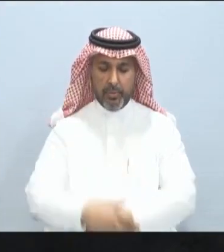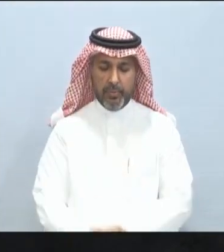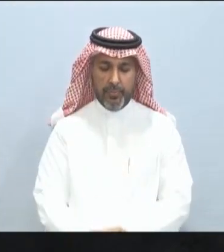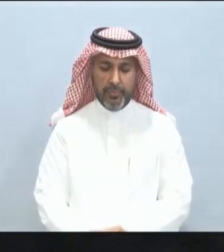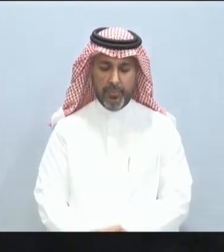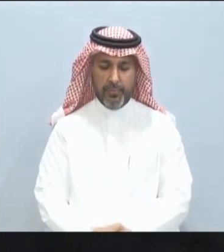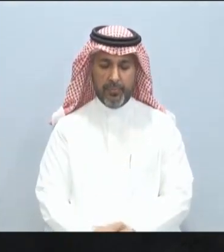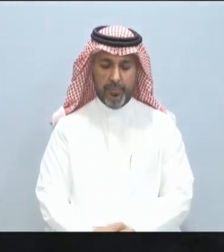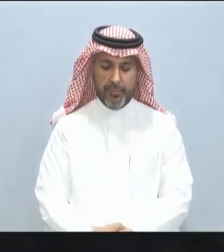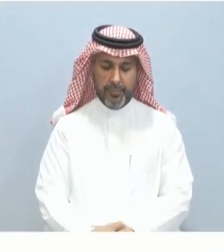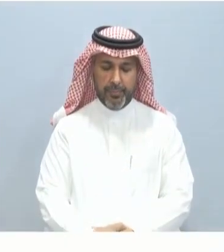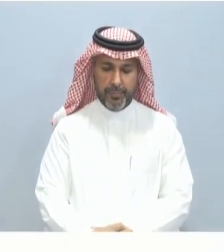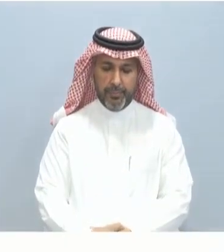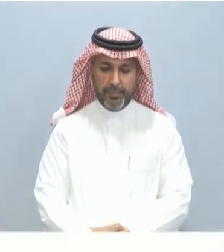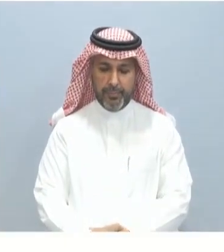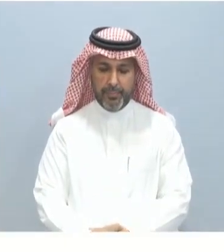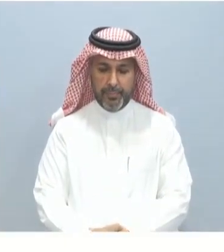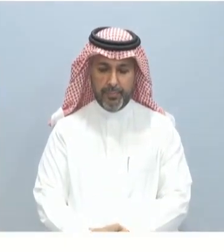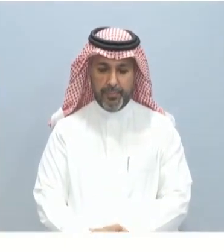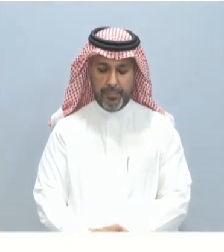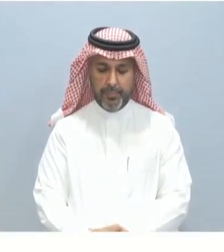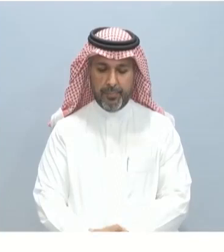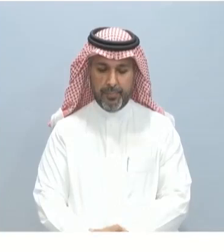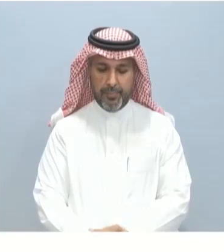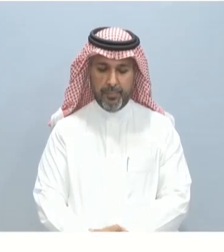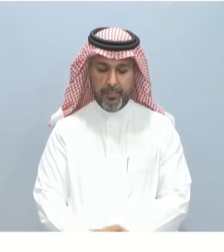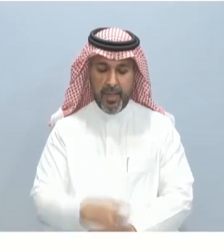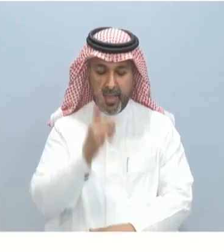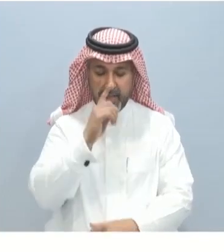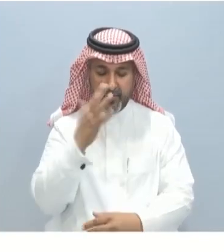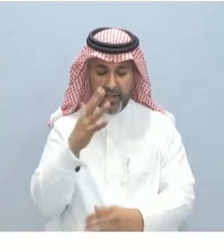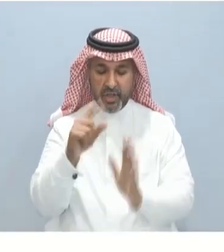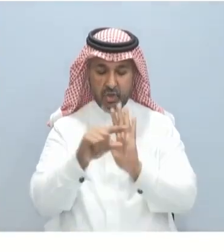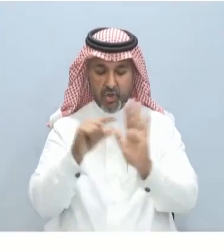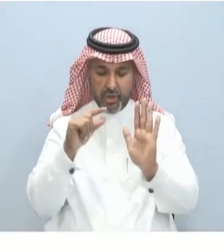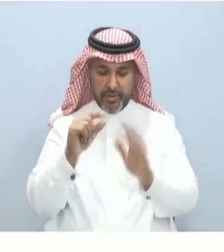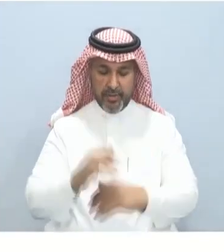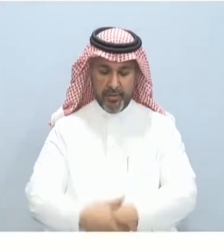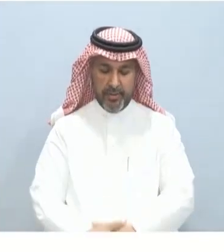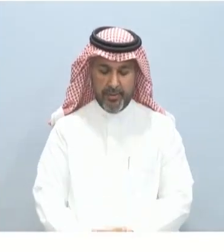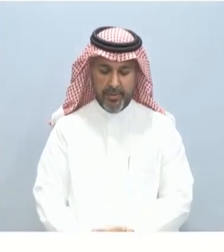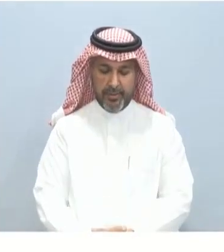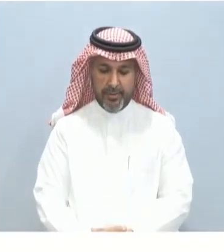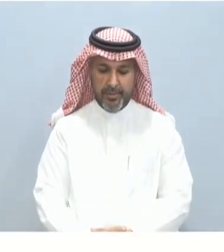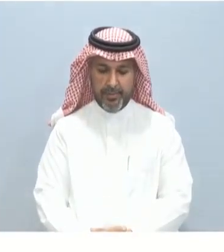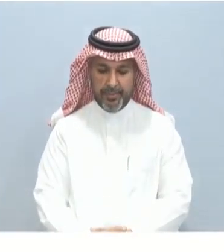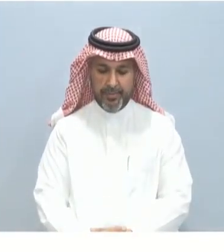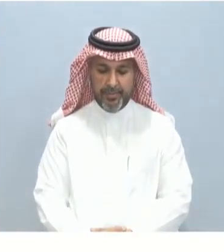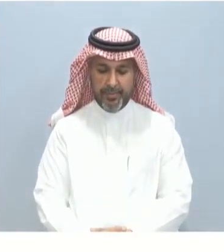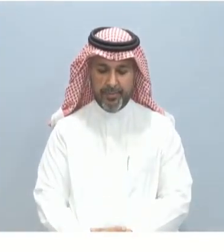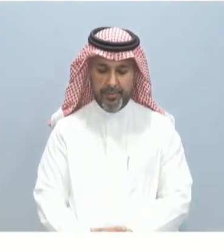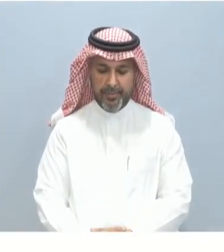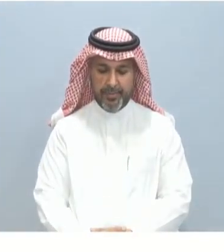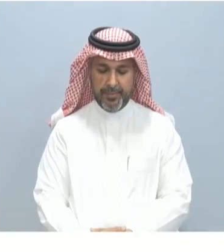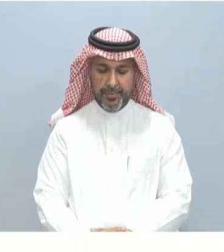الضرب الصفري اذا مفرداتنا الجديده هي عباره عن المربع الكامل لثلاثيه الحد وهذا ما سنتعرف عليه